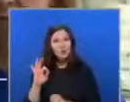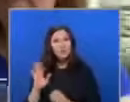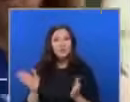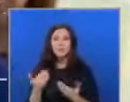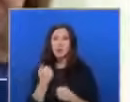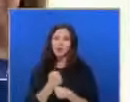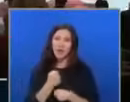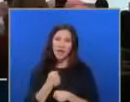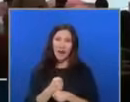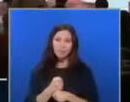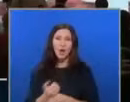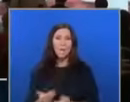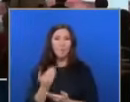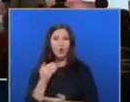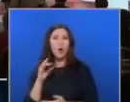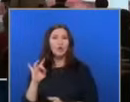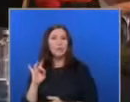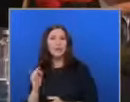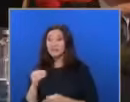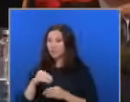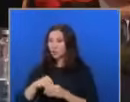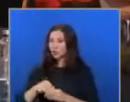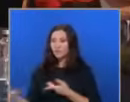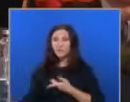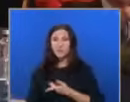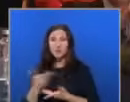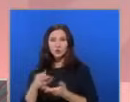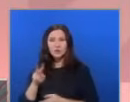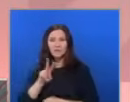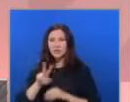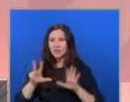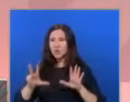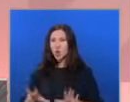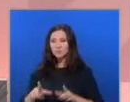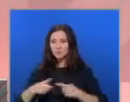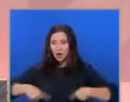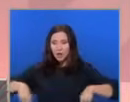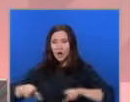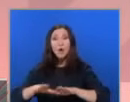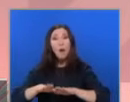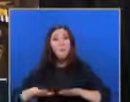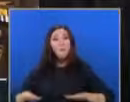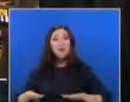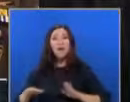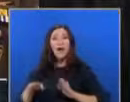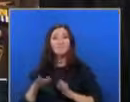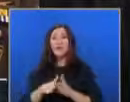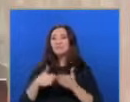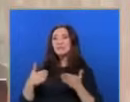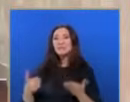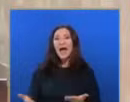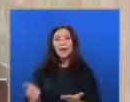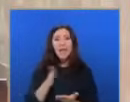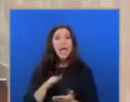ще започне работа. По-рано Румен Радев се включи в дискусия в 28-та кръгла маса на списание «Икономист» в